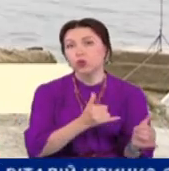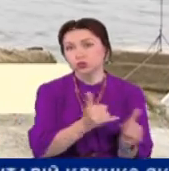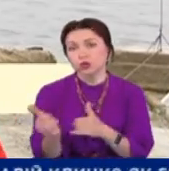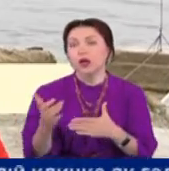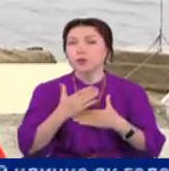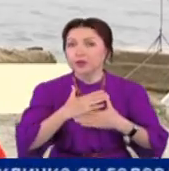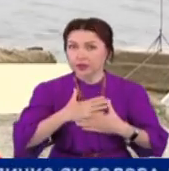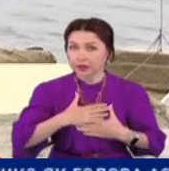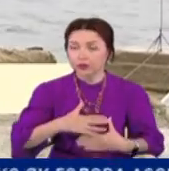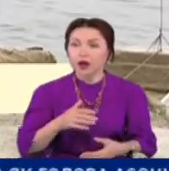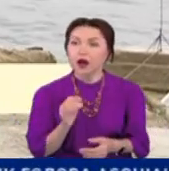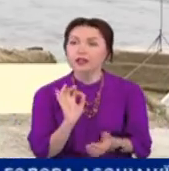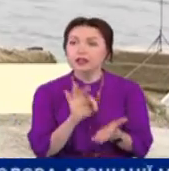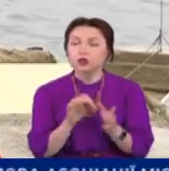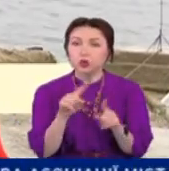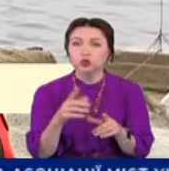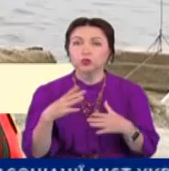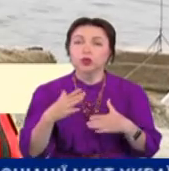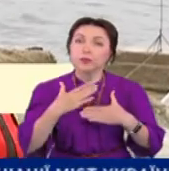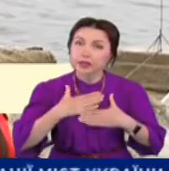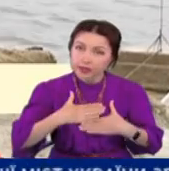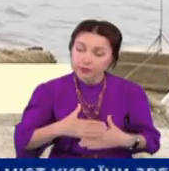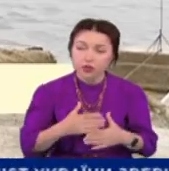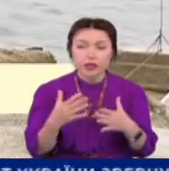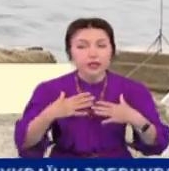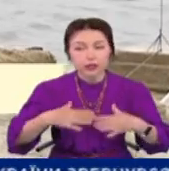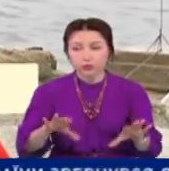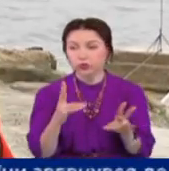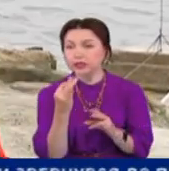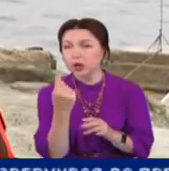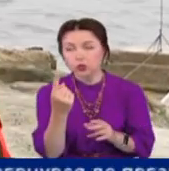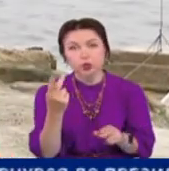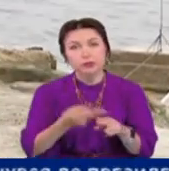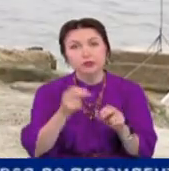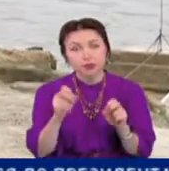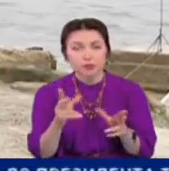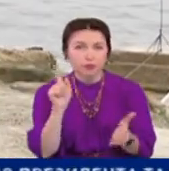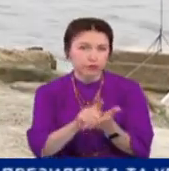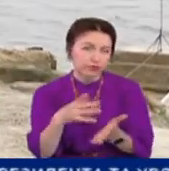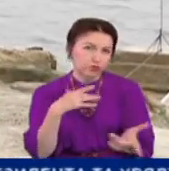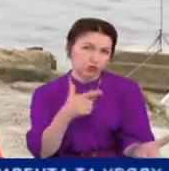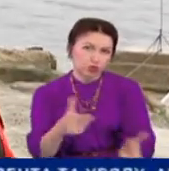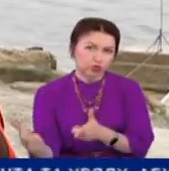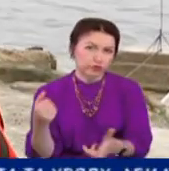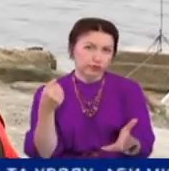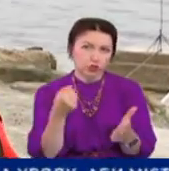приємною. Але для того, щоб вона була приємною і не було жодної небезпеки, ми повинні бути готовими